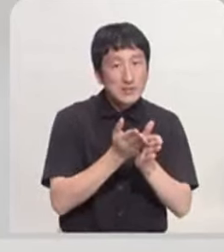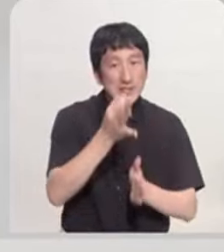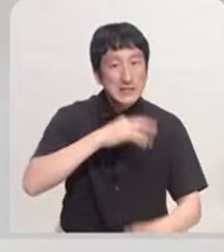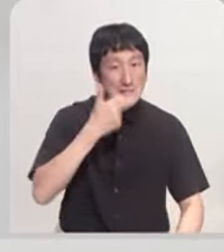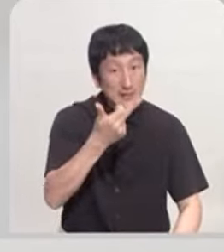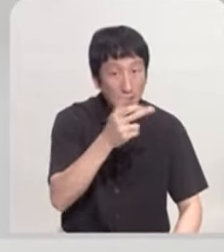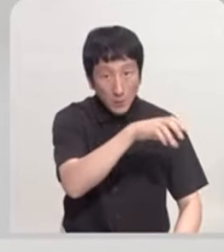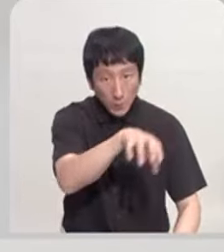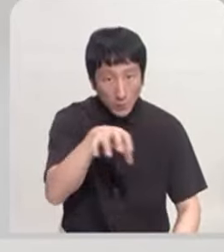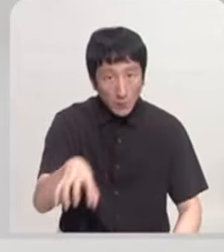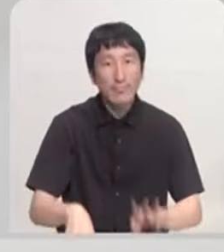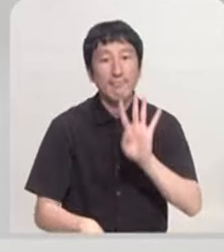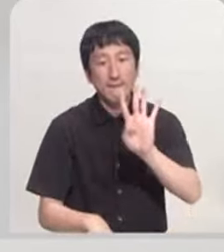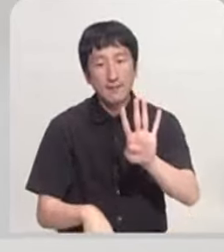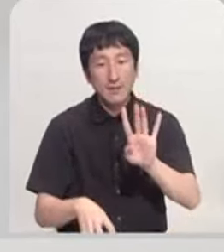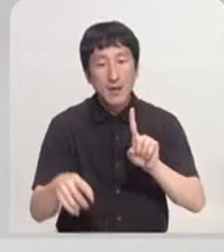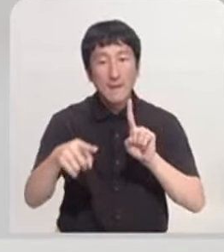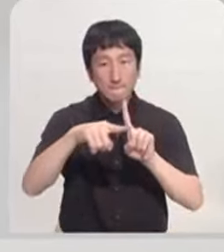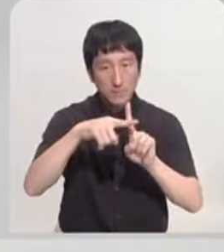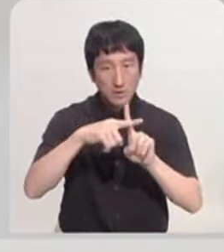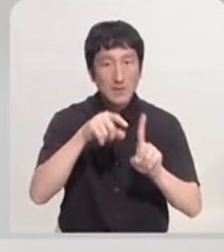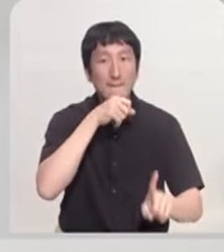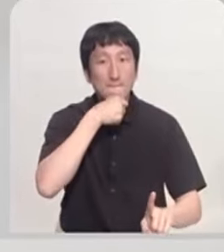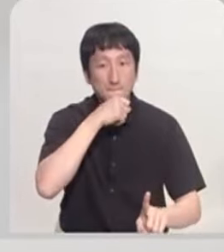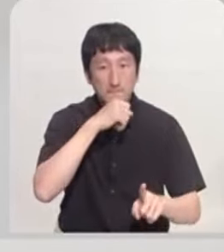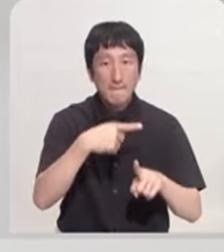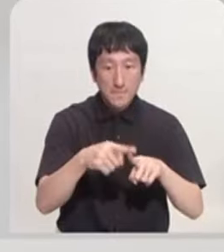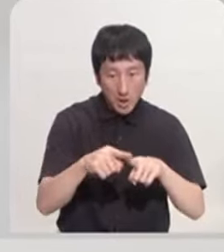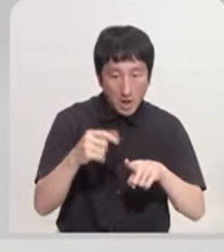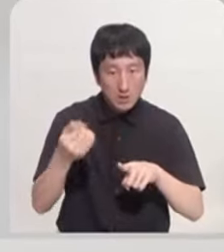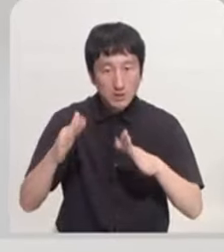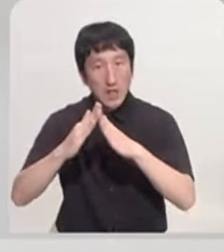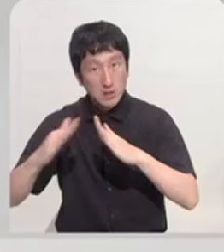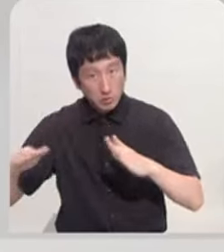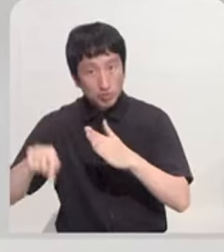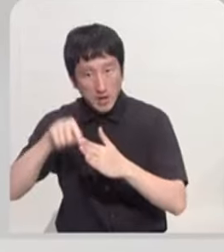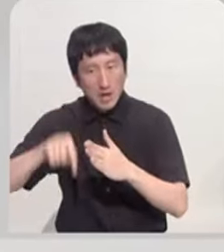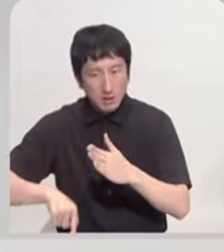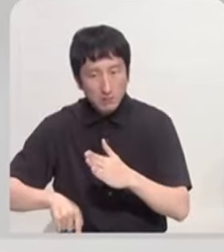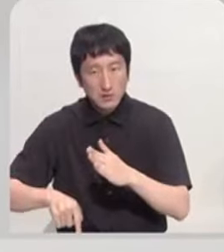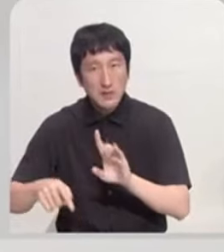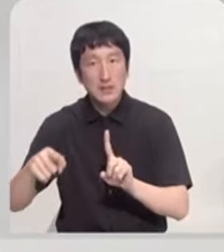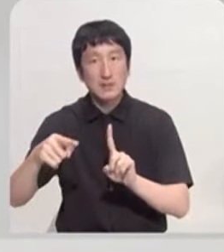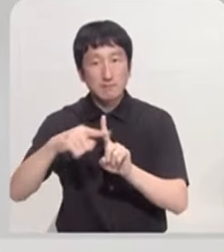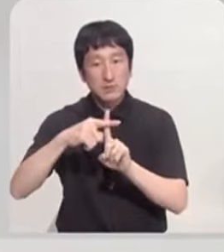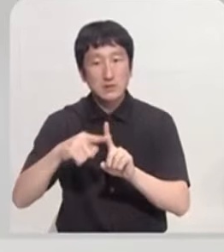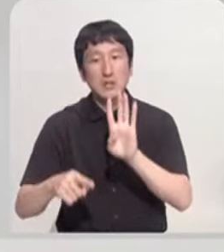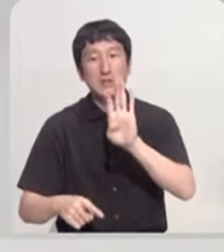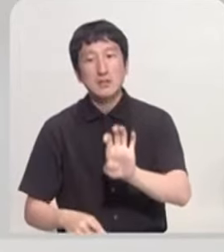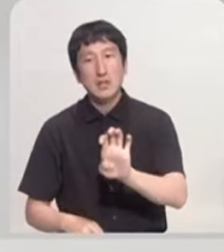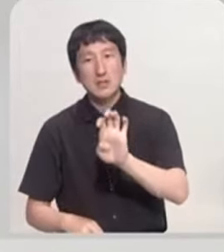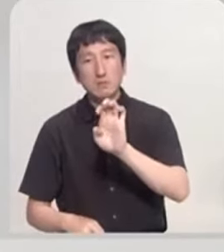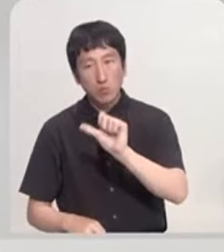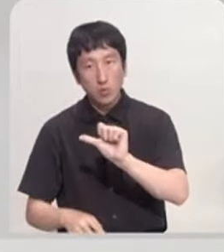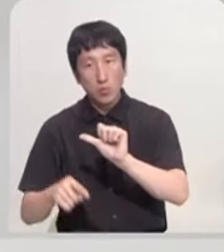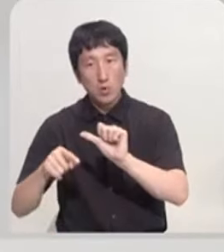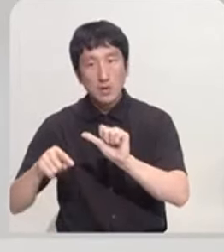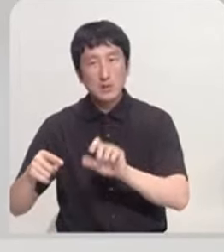권역에서 긍정 평가가 높게 나온 반면 전주는 긍정평가 45% 부정평가